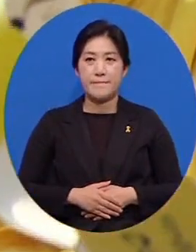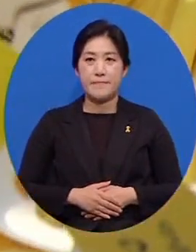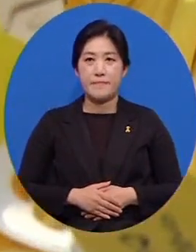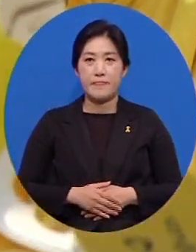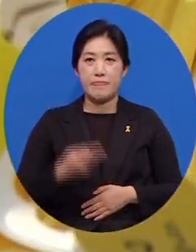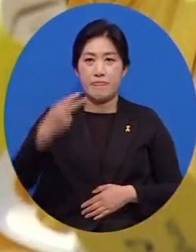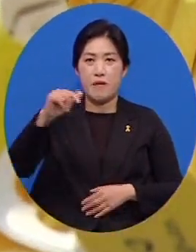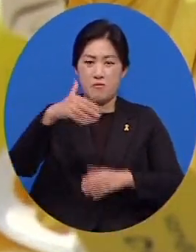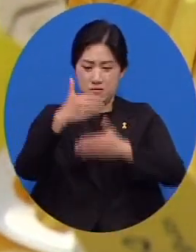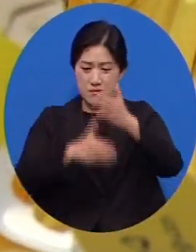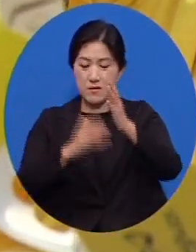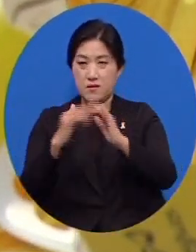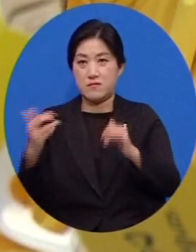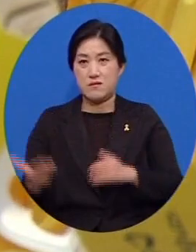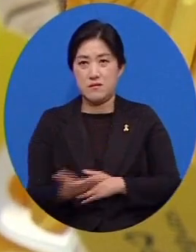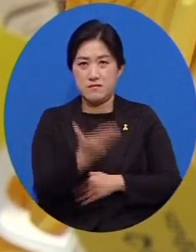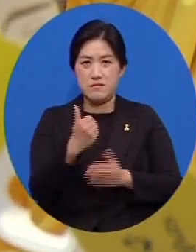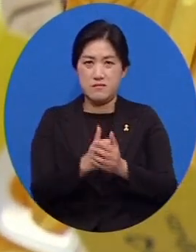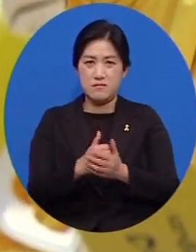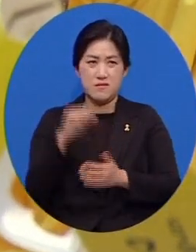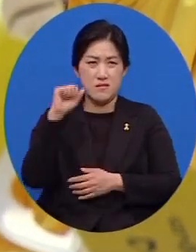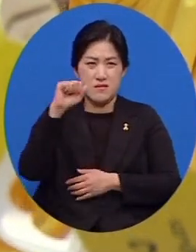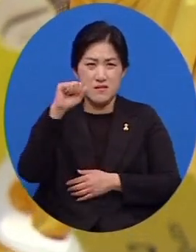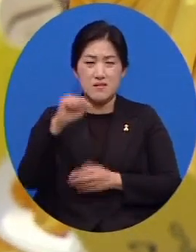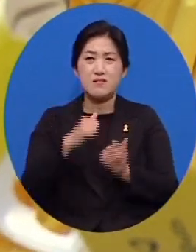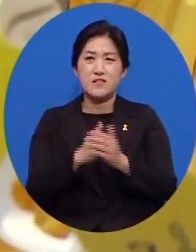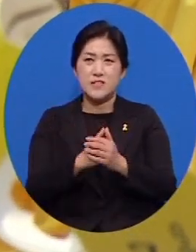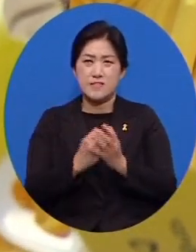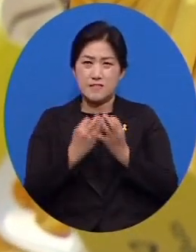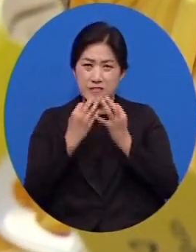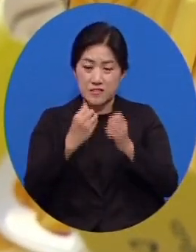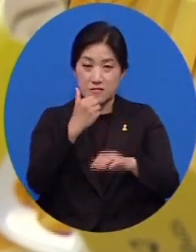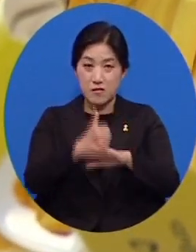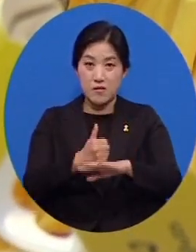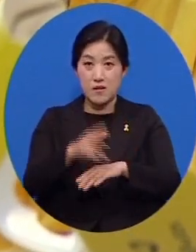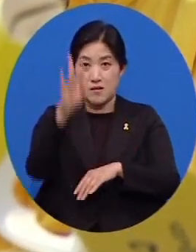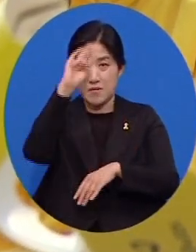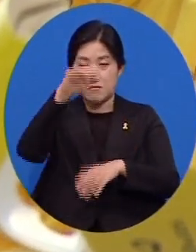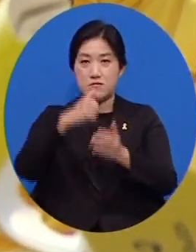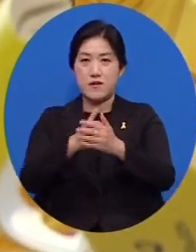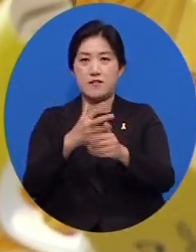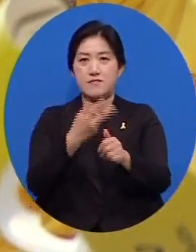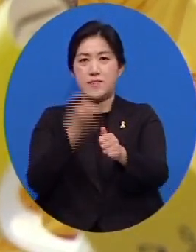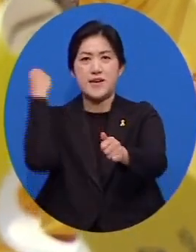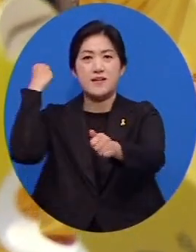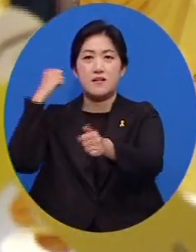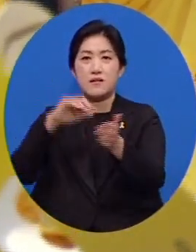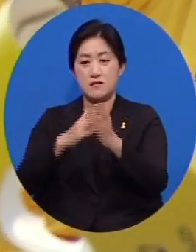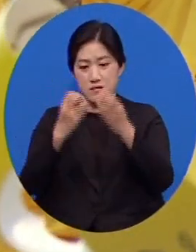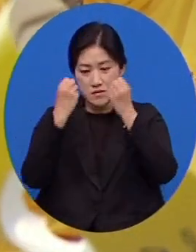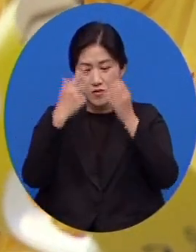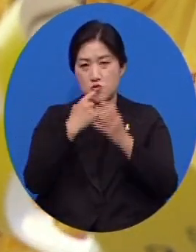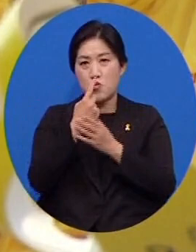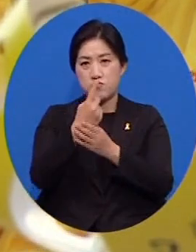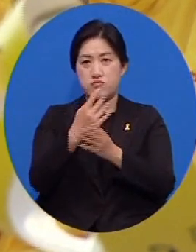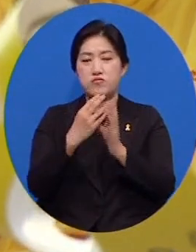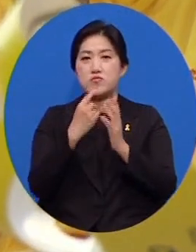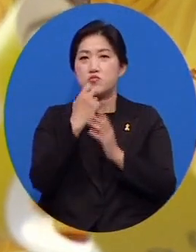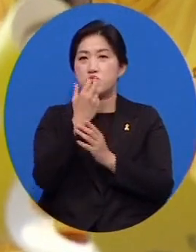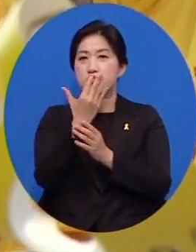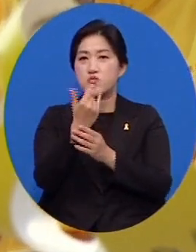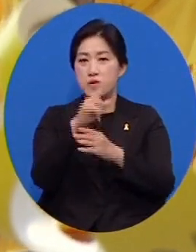유가족들의 끓는 저항이 박근혜를 권좌에서 끌어내려 탄핵시키고 새로운 촛불정부를